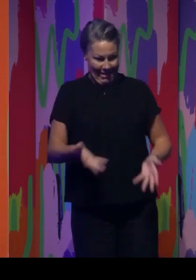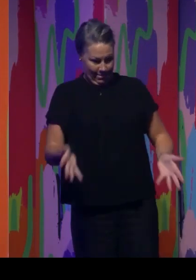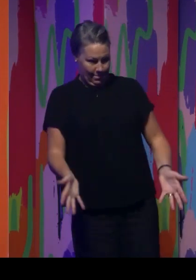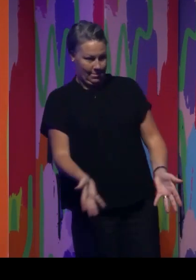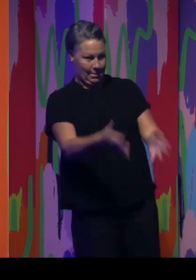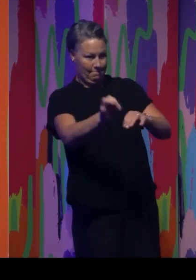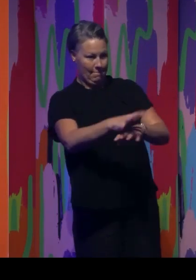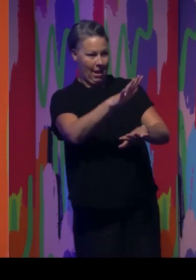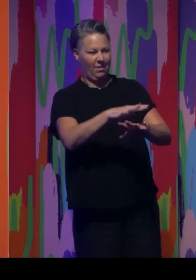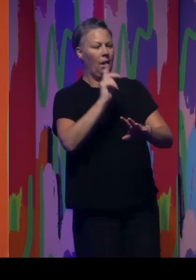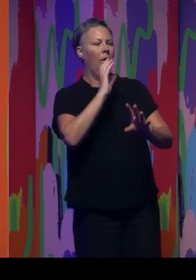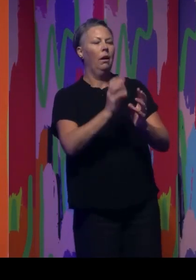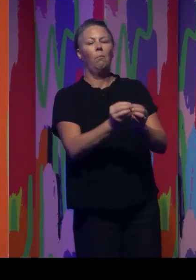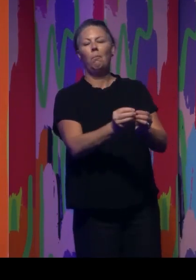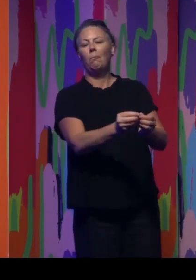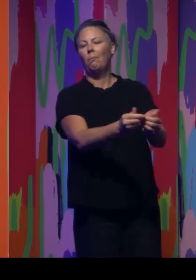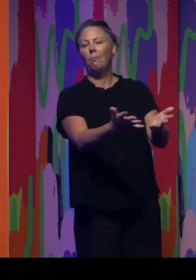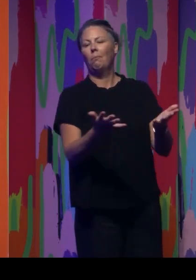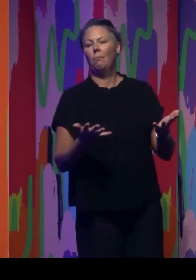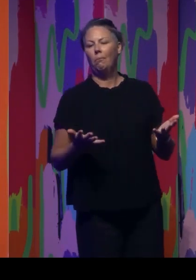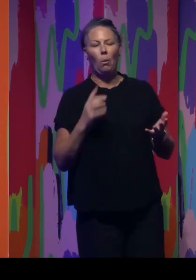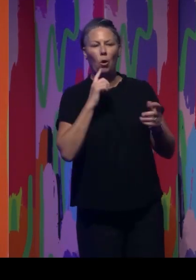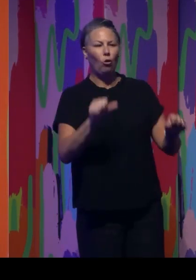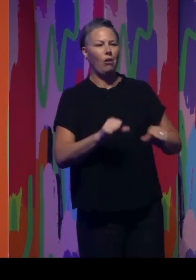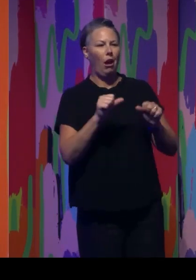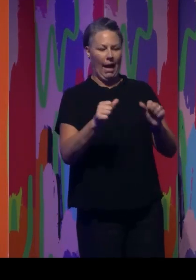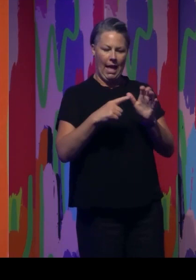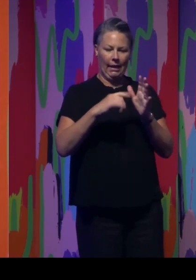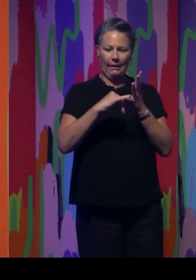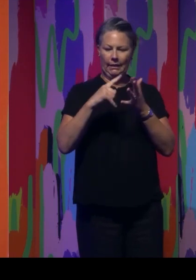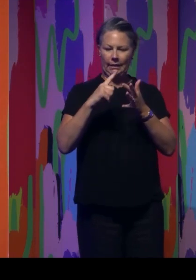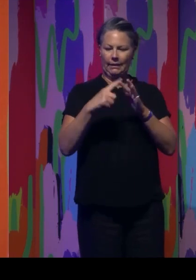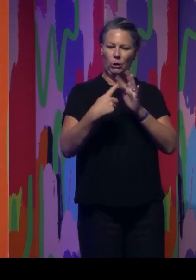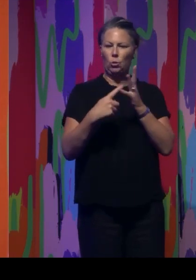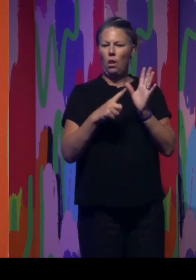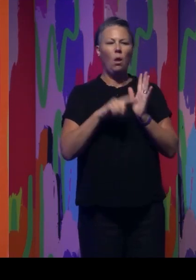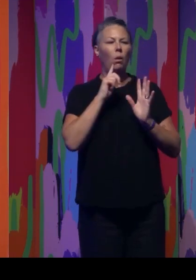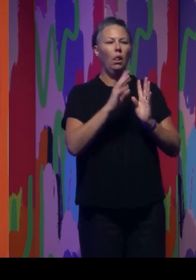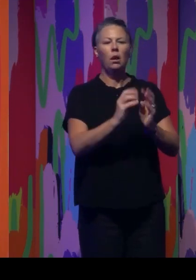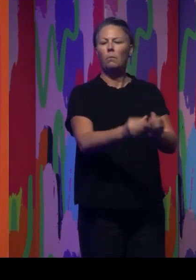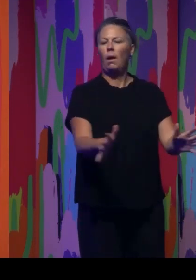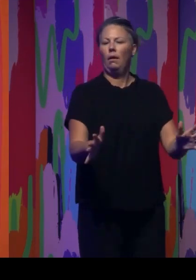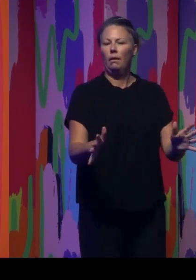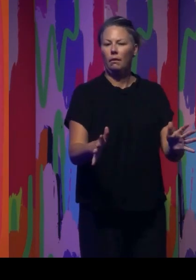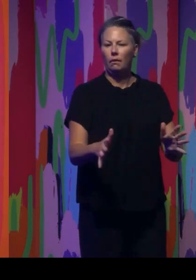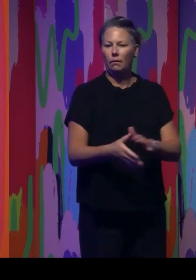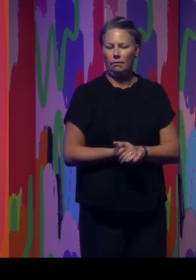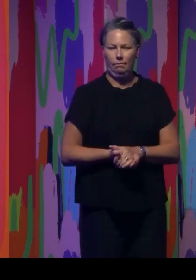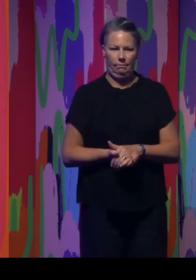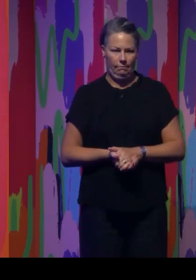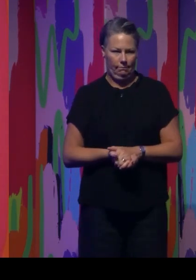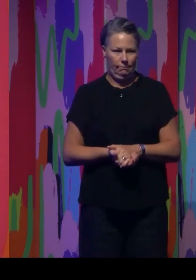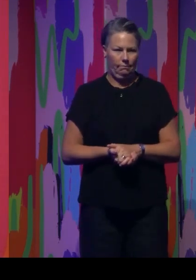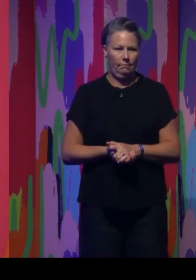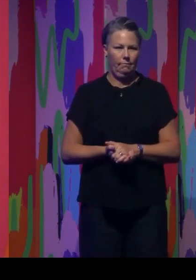issue will be overcome, the asexual this matter would not no longer will be